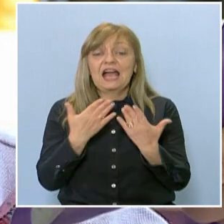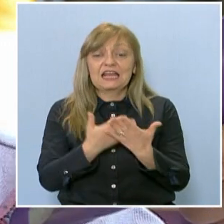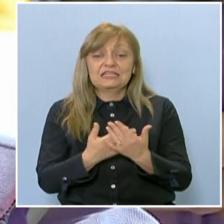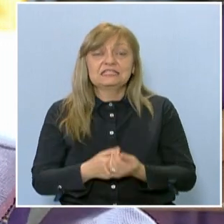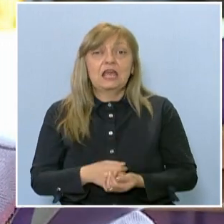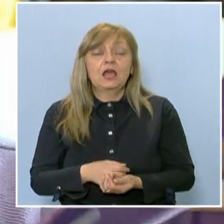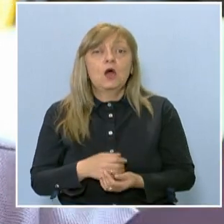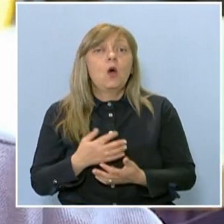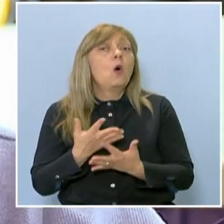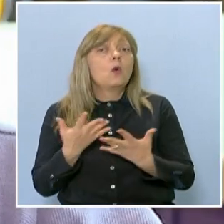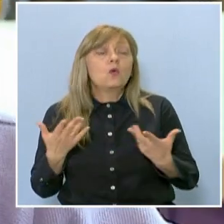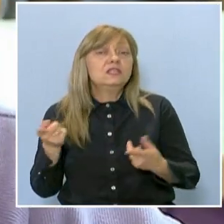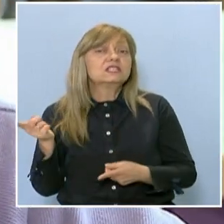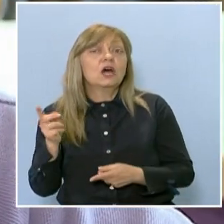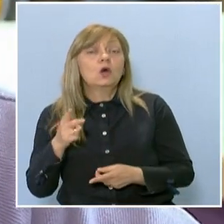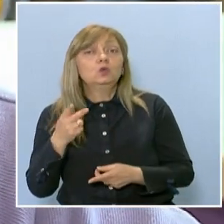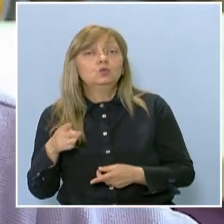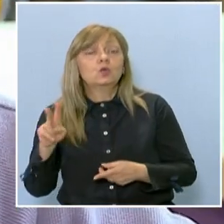Кои са другите герои, освен Андрей?